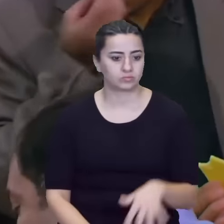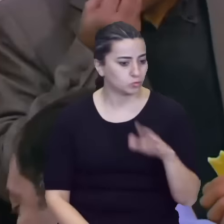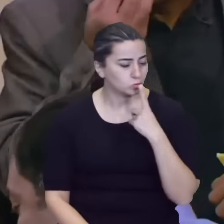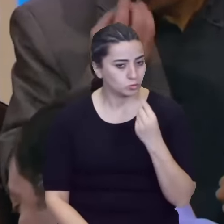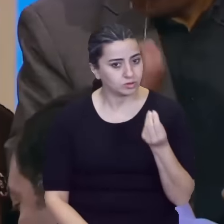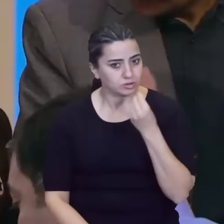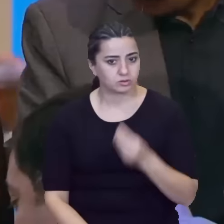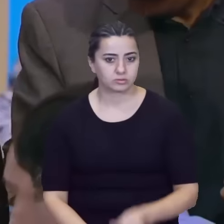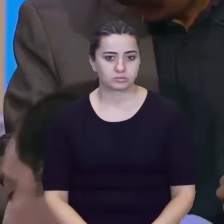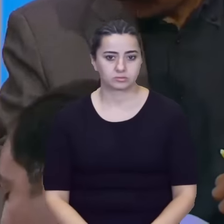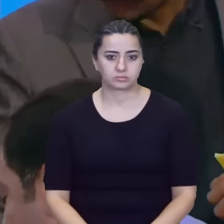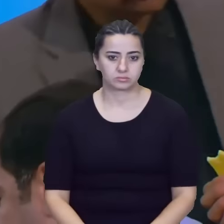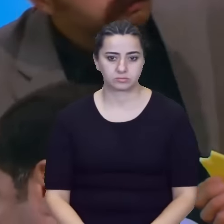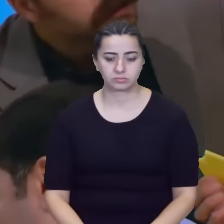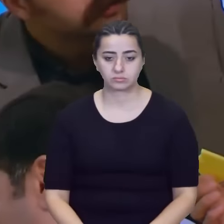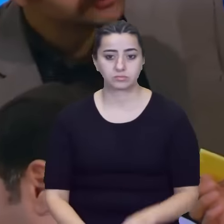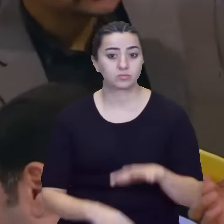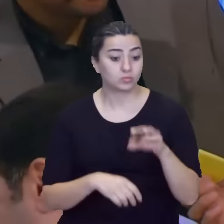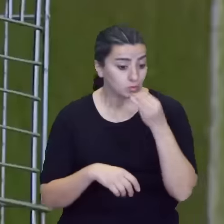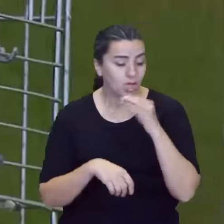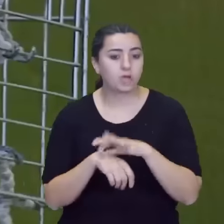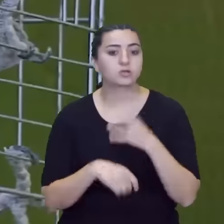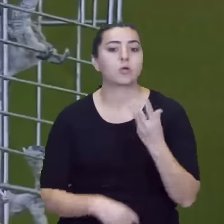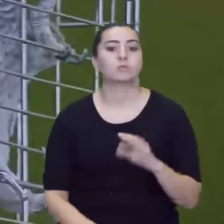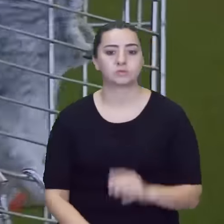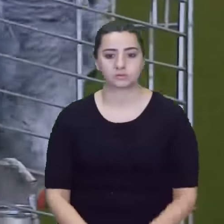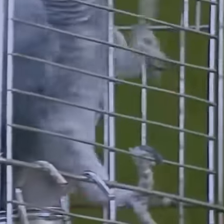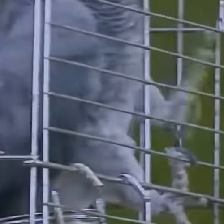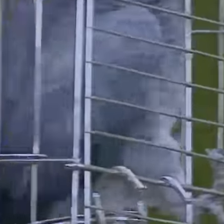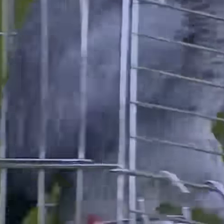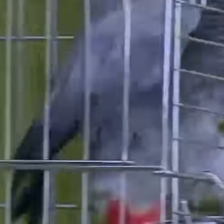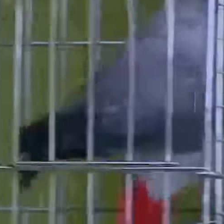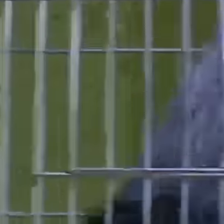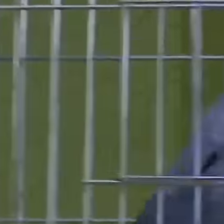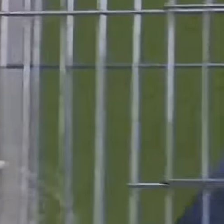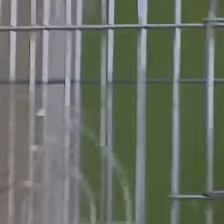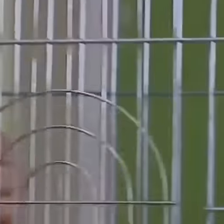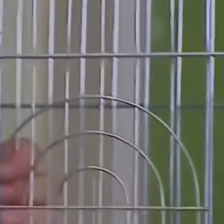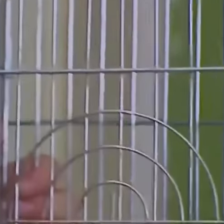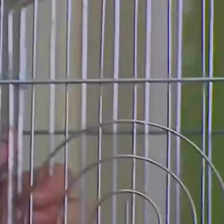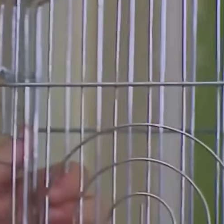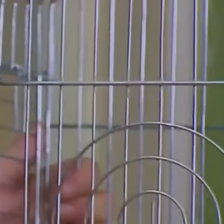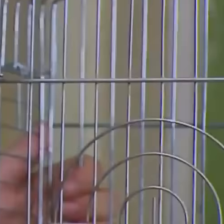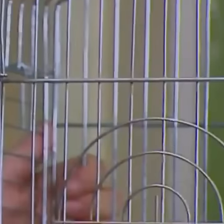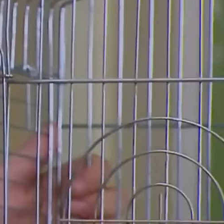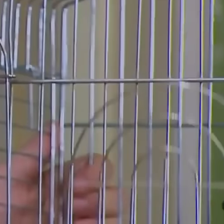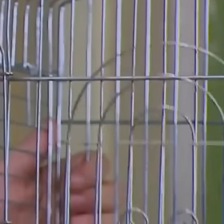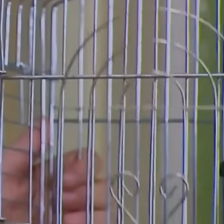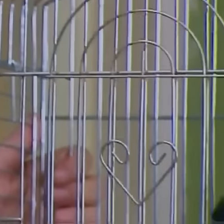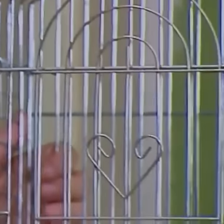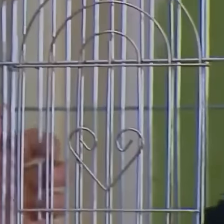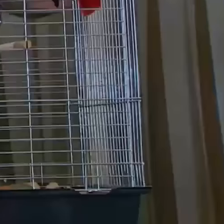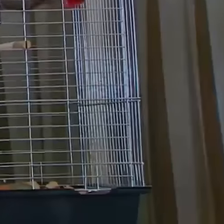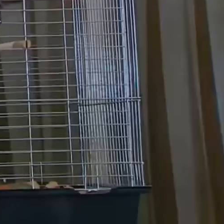peynir işte. Peki kızgın. Hasta olmasın bunu yiyince. Spak ürküp yan demire tutulmuş. Çağatay kafesinin kapağını